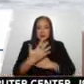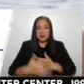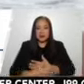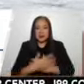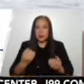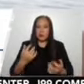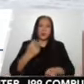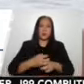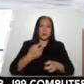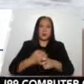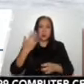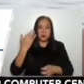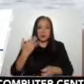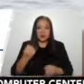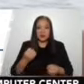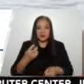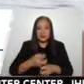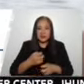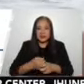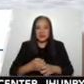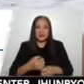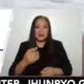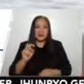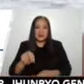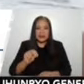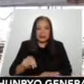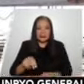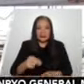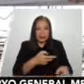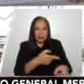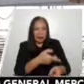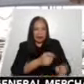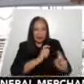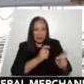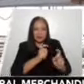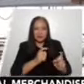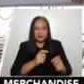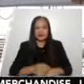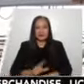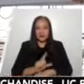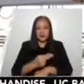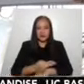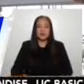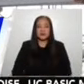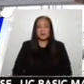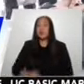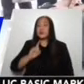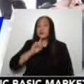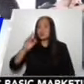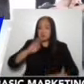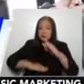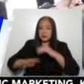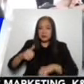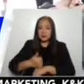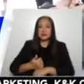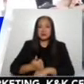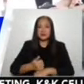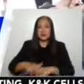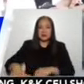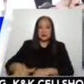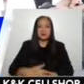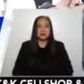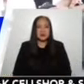gahi manjod sa birahon. Pero kailangan siyong kuhaon, kay panginabuhi lagi. Problema din daw nila ang malayong fishing ground. Nag-ano talaga,